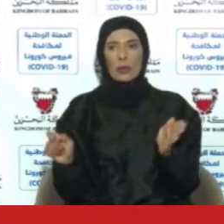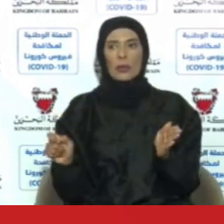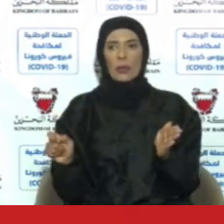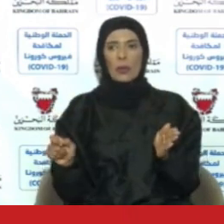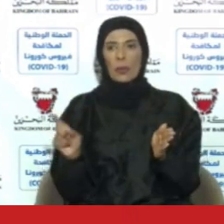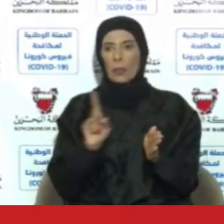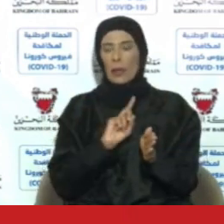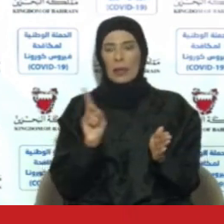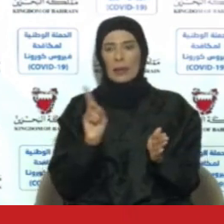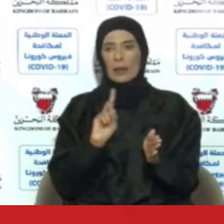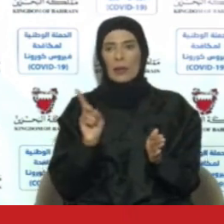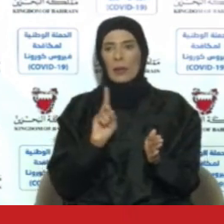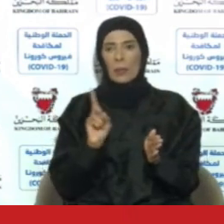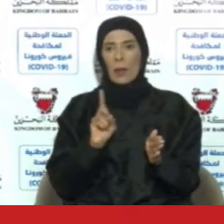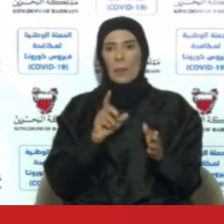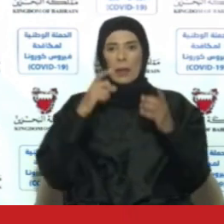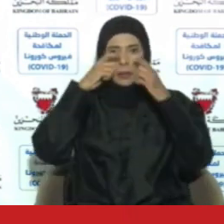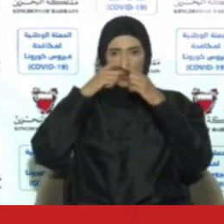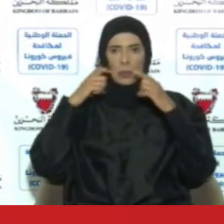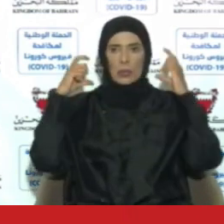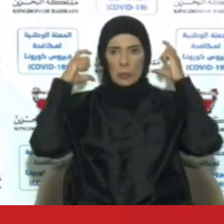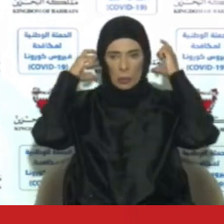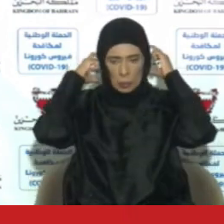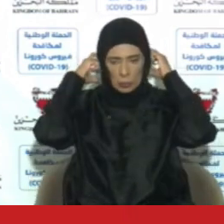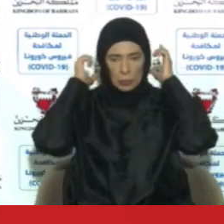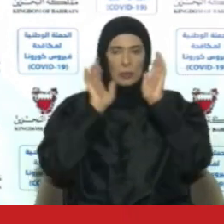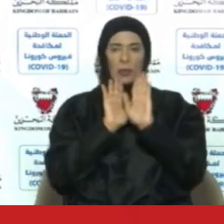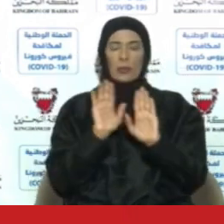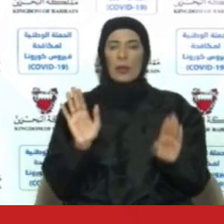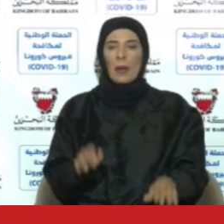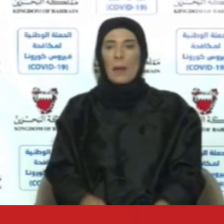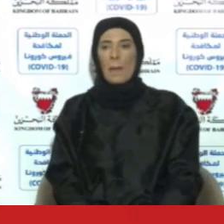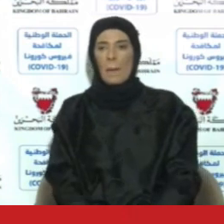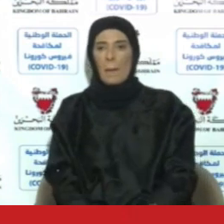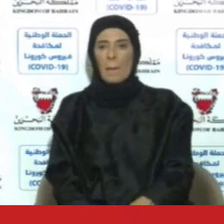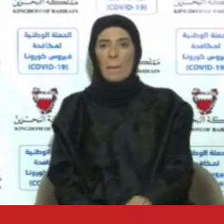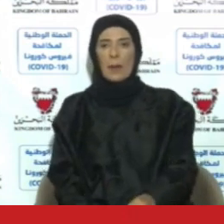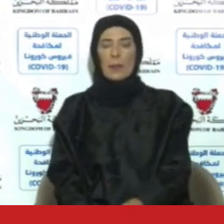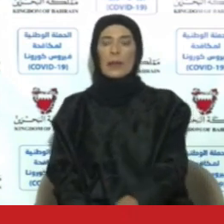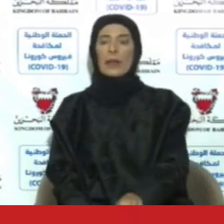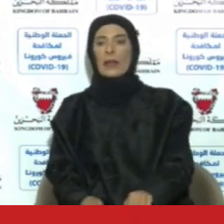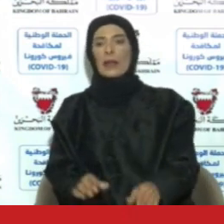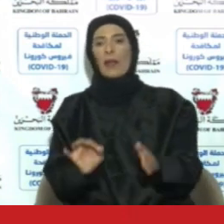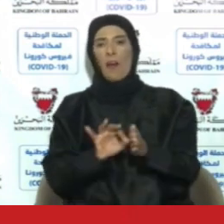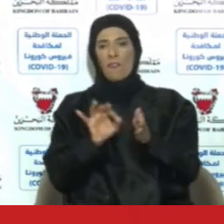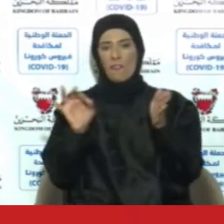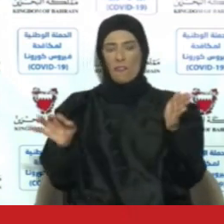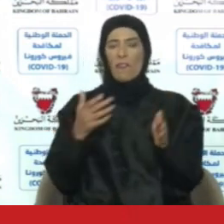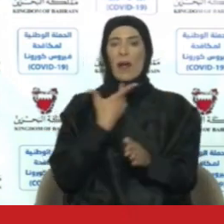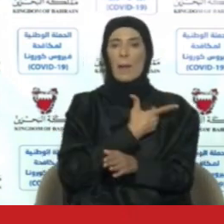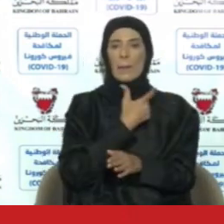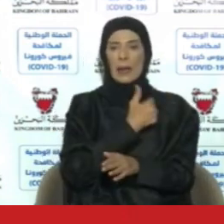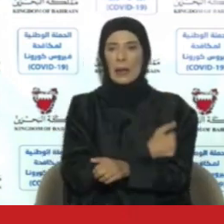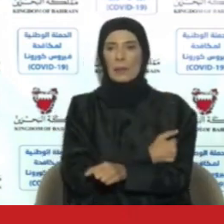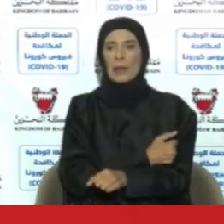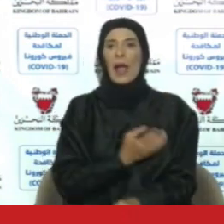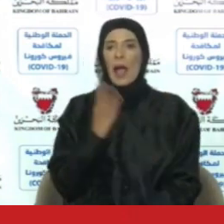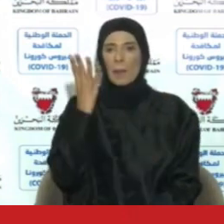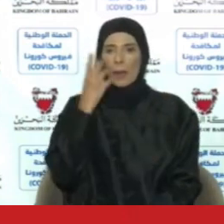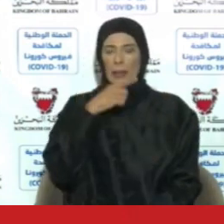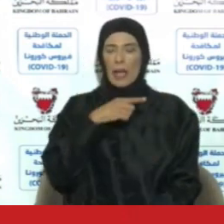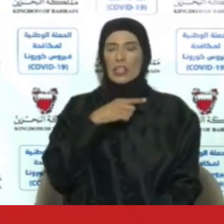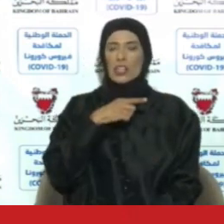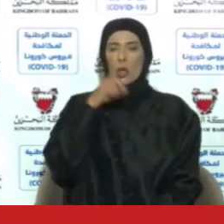لا تتطلب نزع الكمام في هذه المحلات، وبيكون فقط للمتطعمين اللي تموا أكثر من 14 يوم بعد